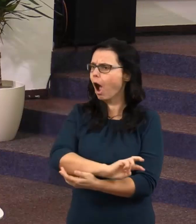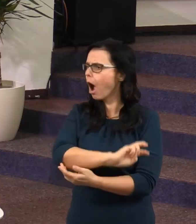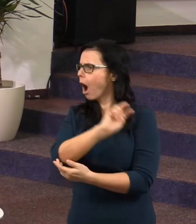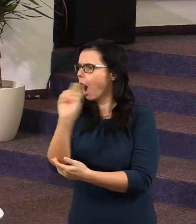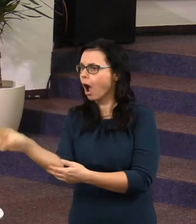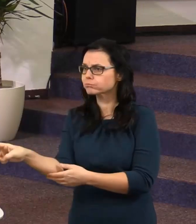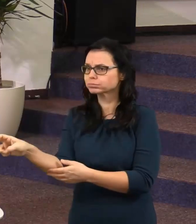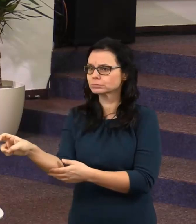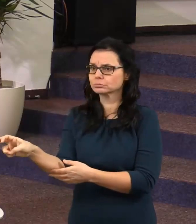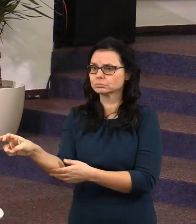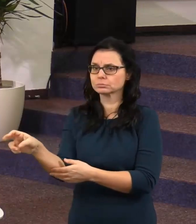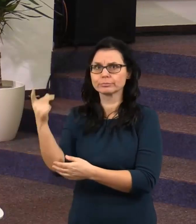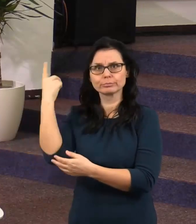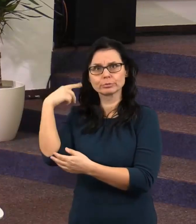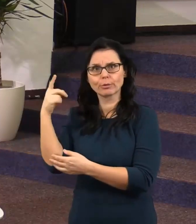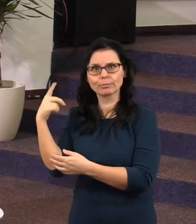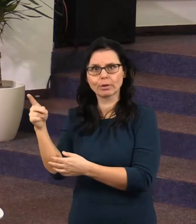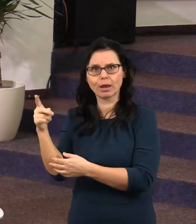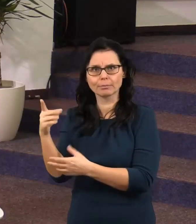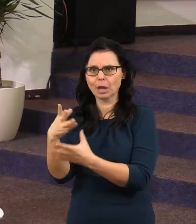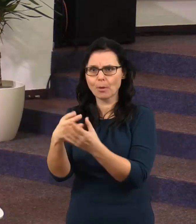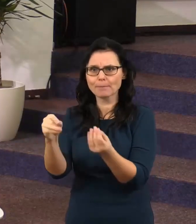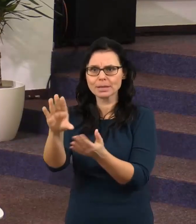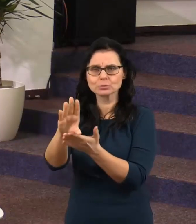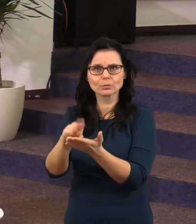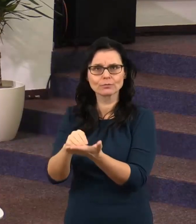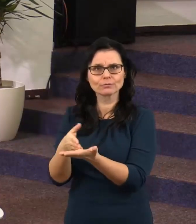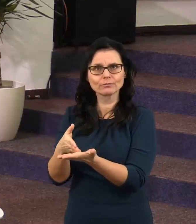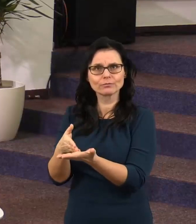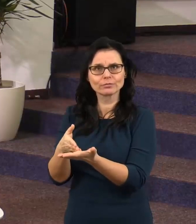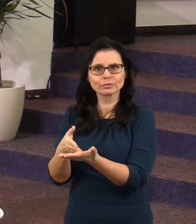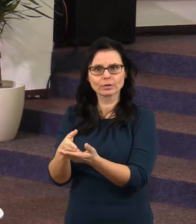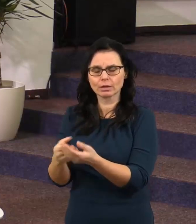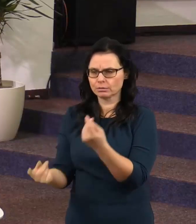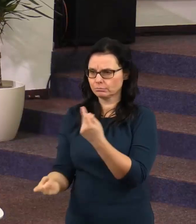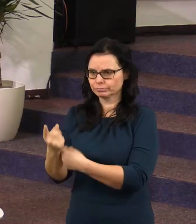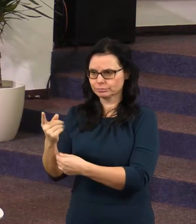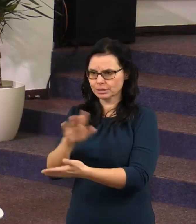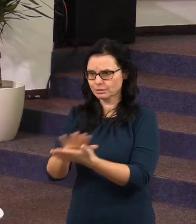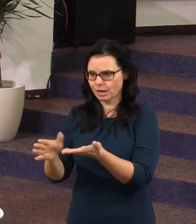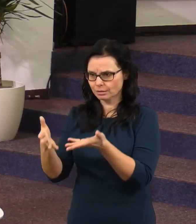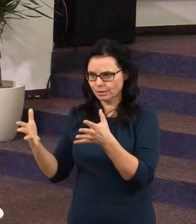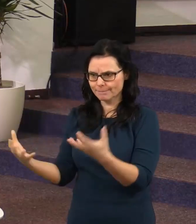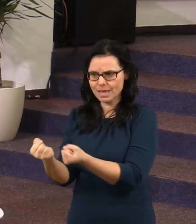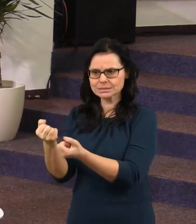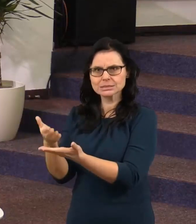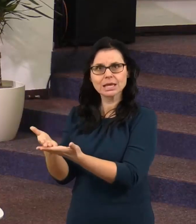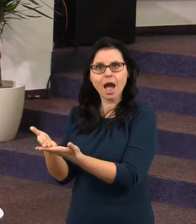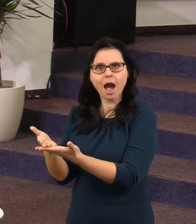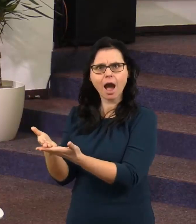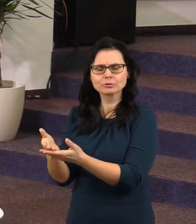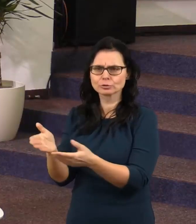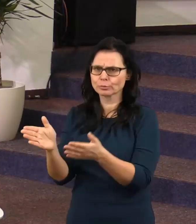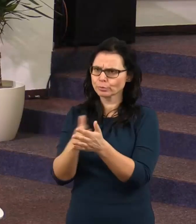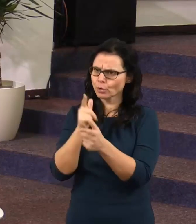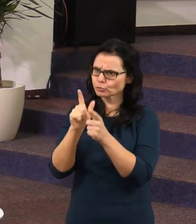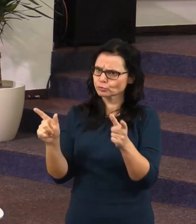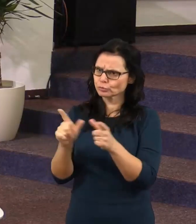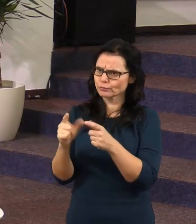nohama do problému. Najednou je tady Mesiáš. Ale proč? K čemu